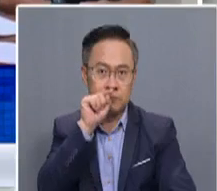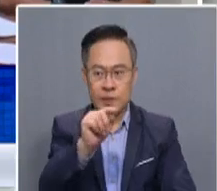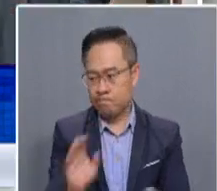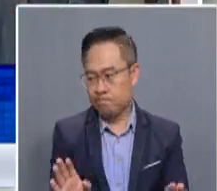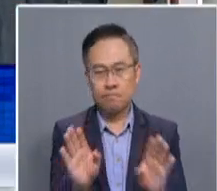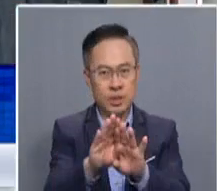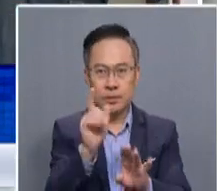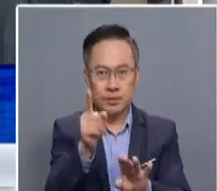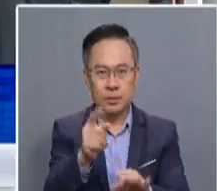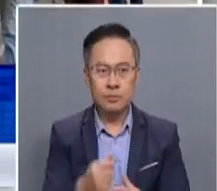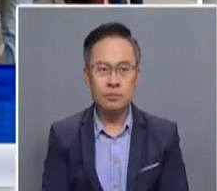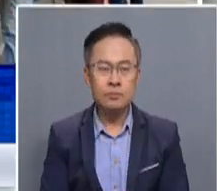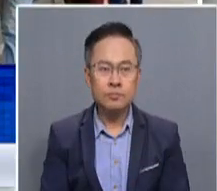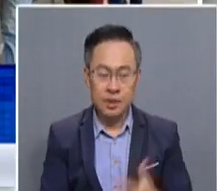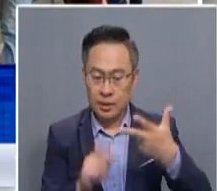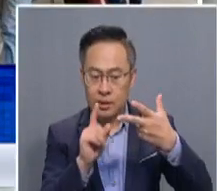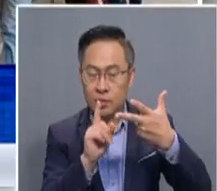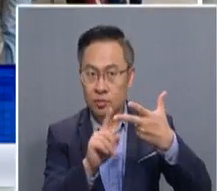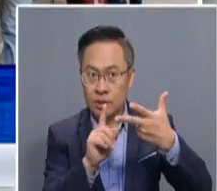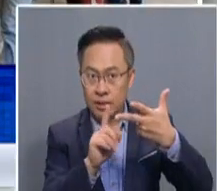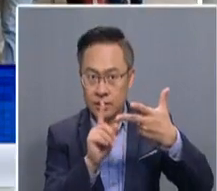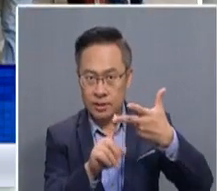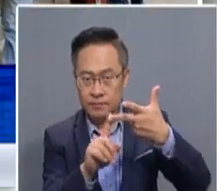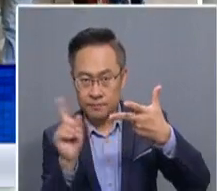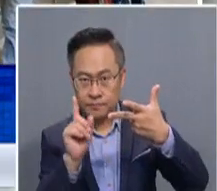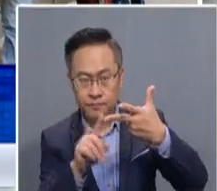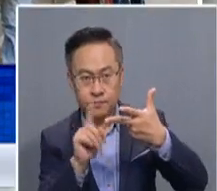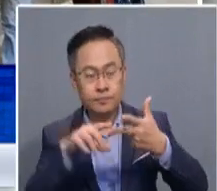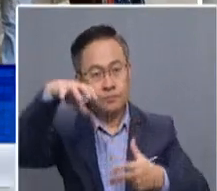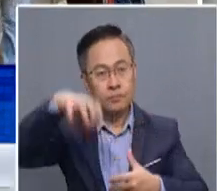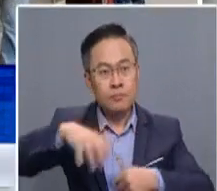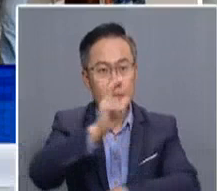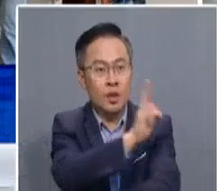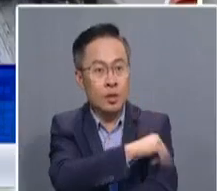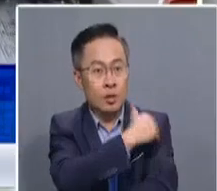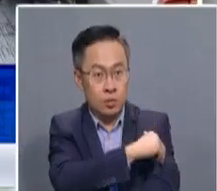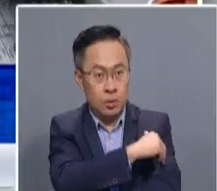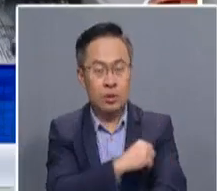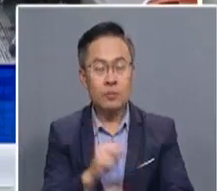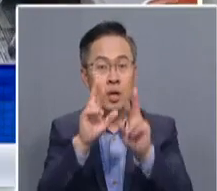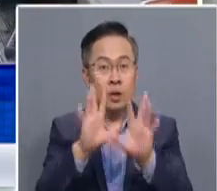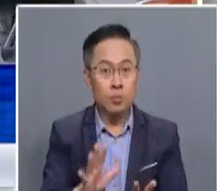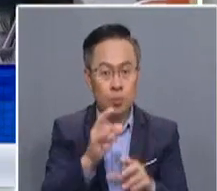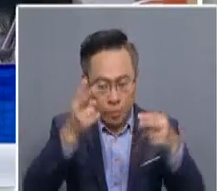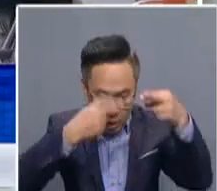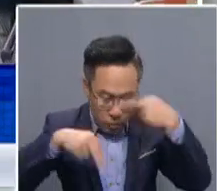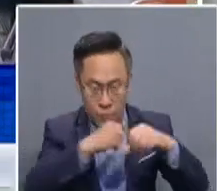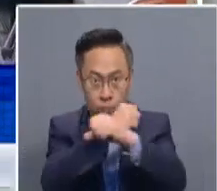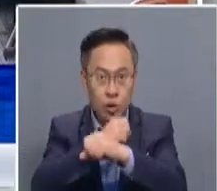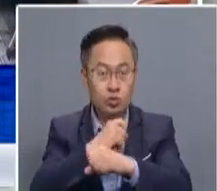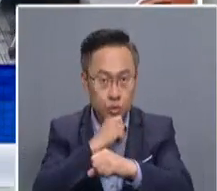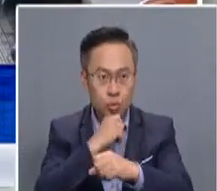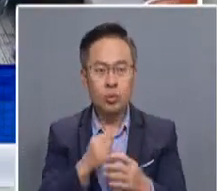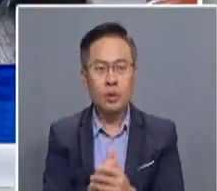ต่างๆนะครับอันนี้คือมาตรการอันที่2มาตรการอันที่3คือหน่วยงานของกระทรวงสาธารณสุขซึ่งระวังระบบไว้แล้วในเรื่องของการเฝ้าระวังแต่